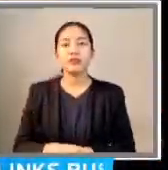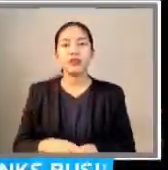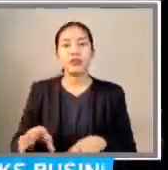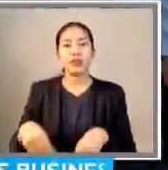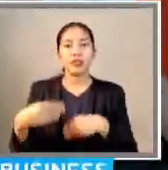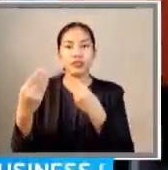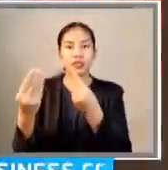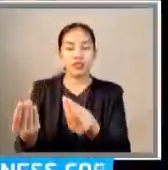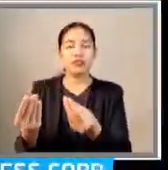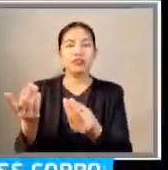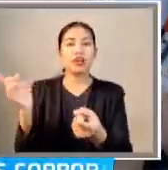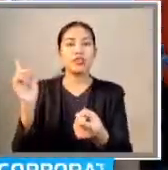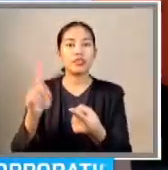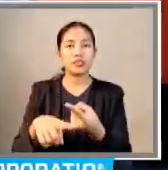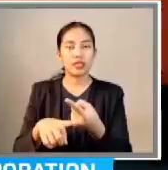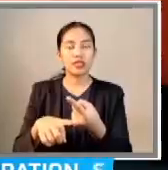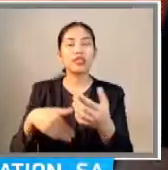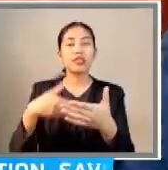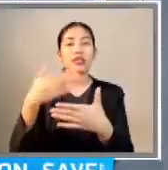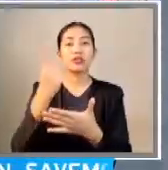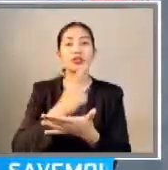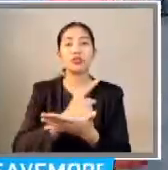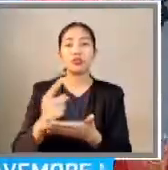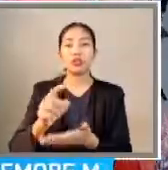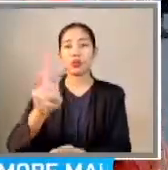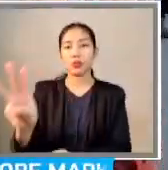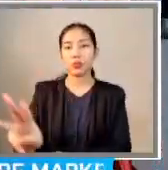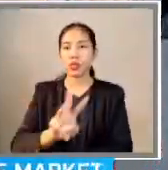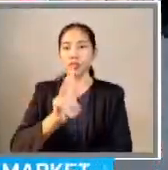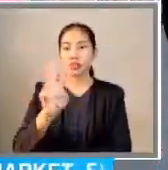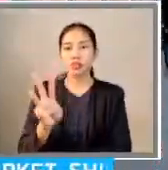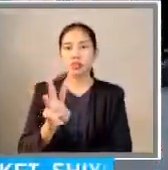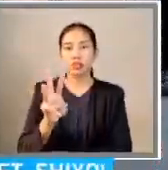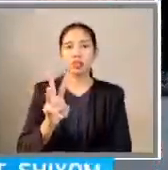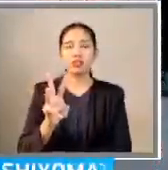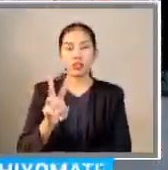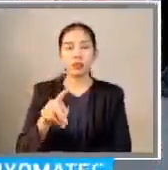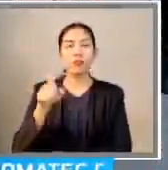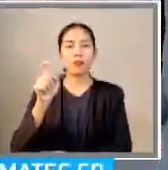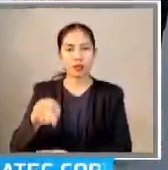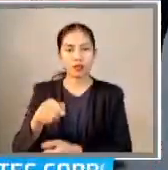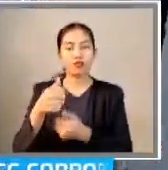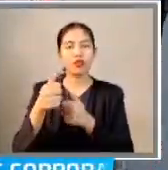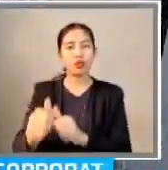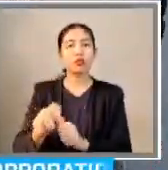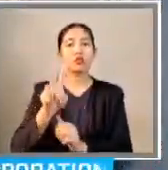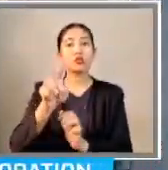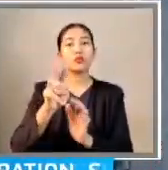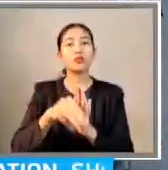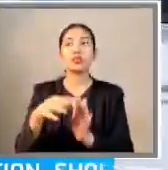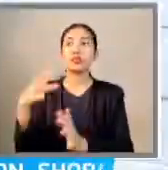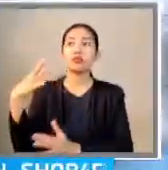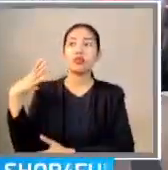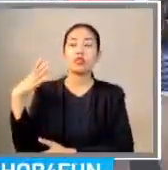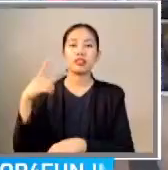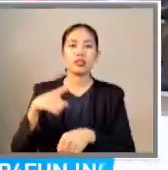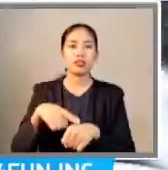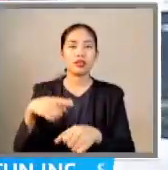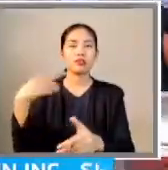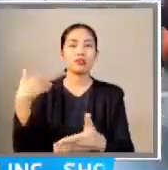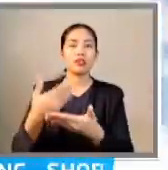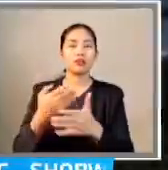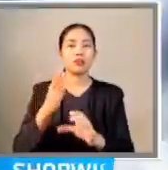darating na Miyerkules o next week para matupad yung 2 minutes na waiting time na yan. At kung hindi, ay magdi-deploy daw ang LTFRB ng